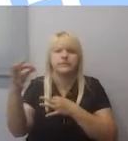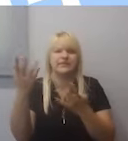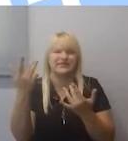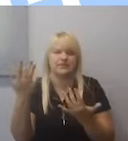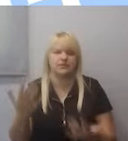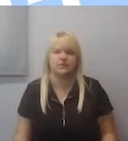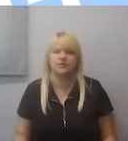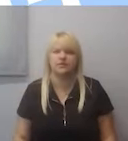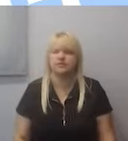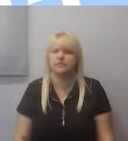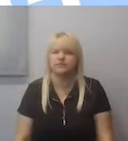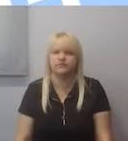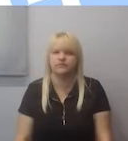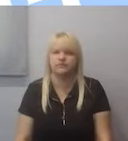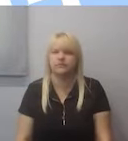atšķirība